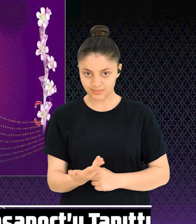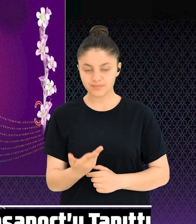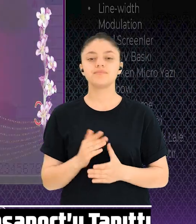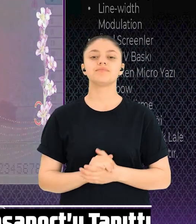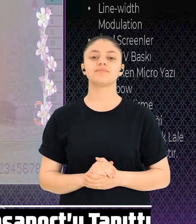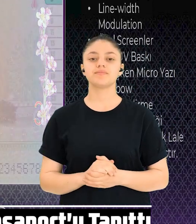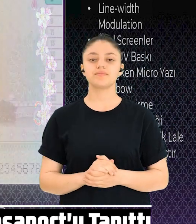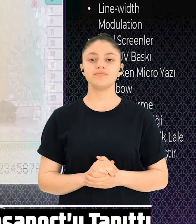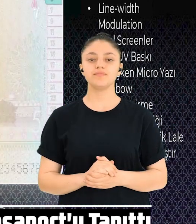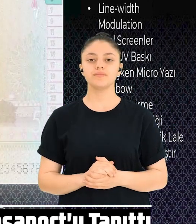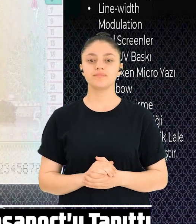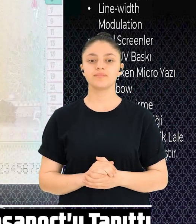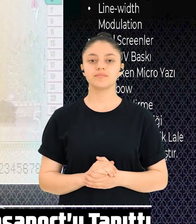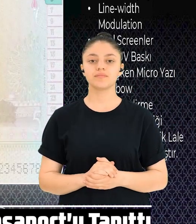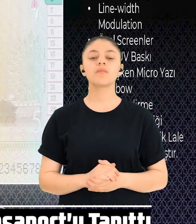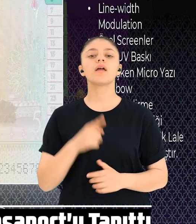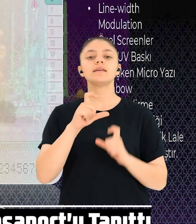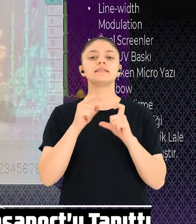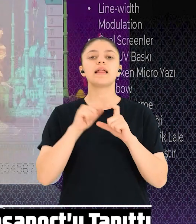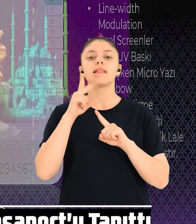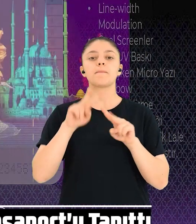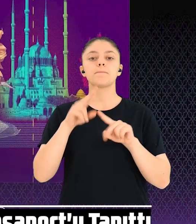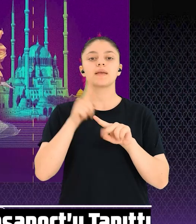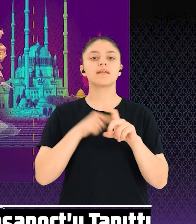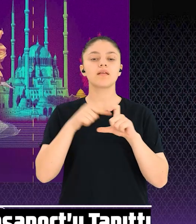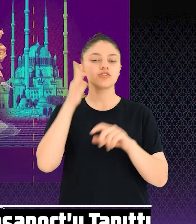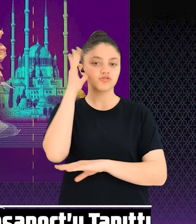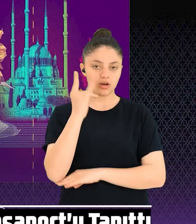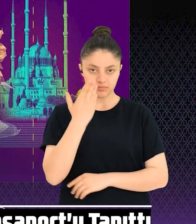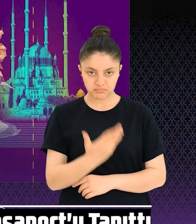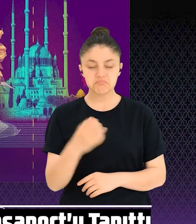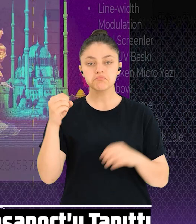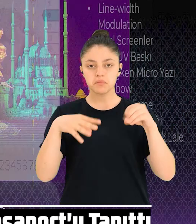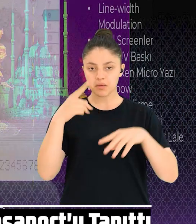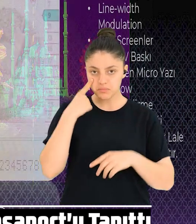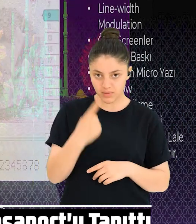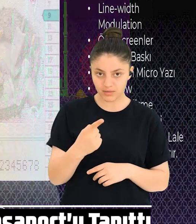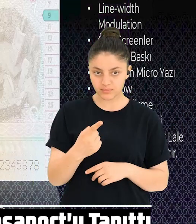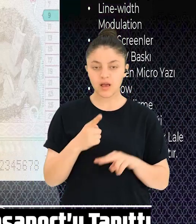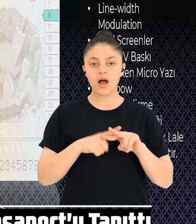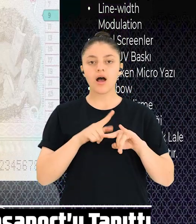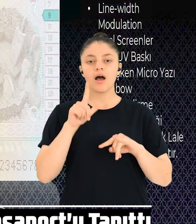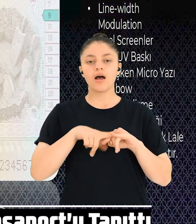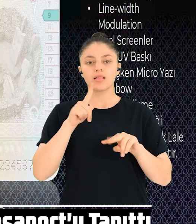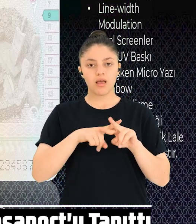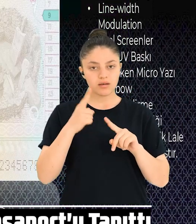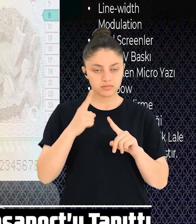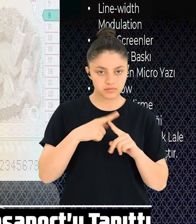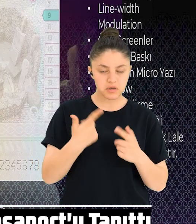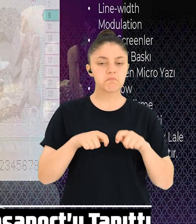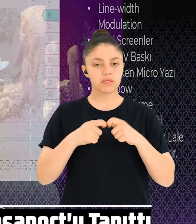bir önceki resim oluyor. İkinci sayfada Selimiye Camii'miz var. Ve onun ışıklı haline gelelim. Onun ışıklı hali de bu. Ahlat,